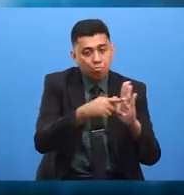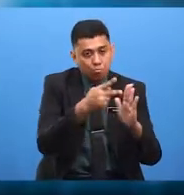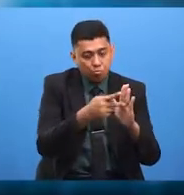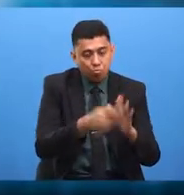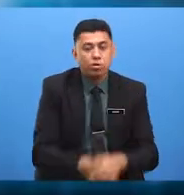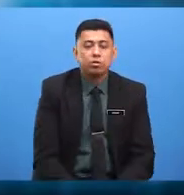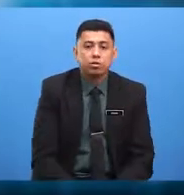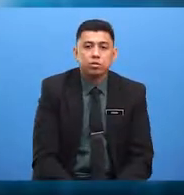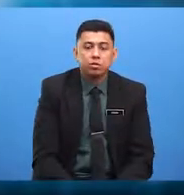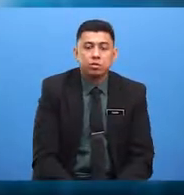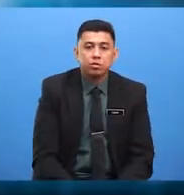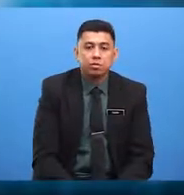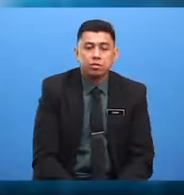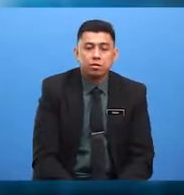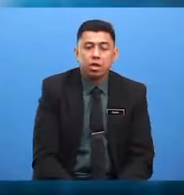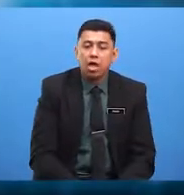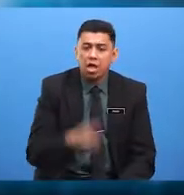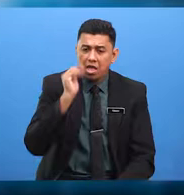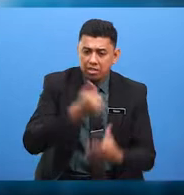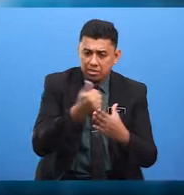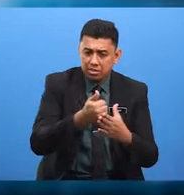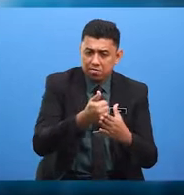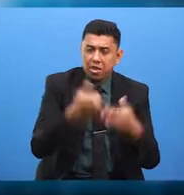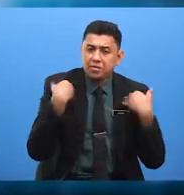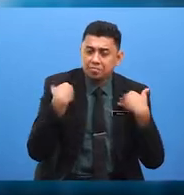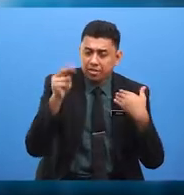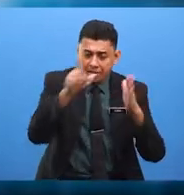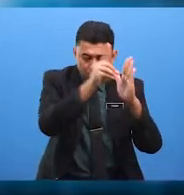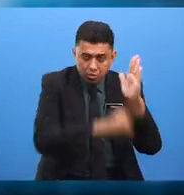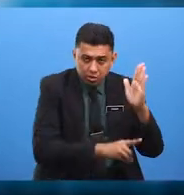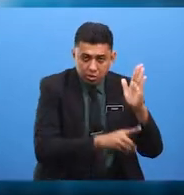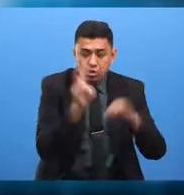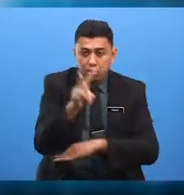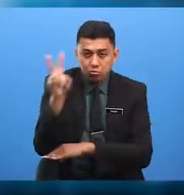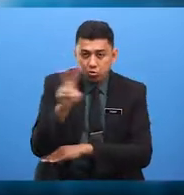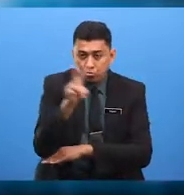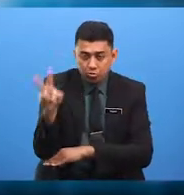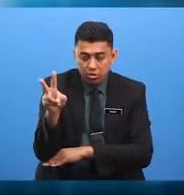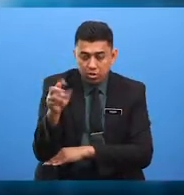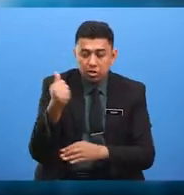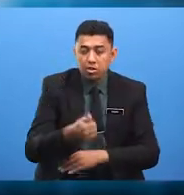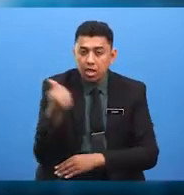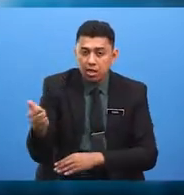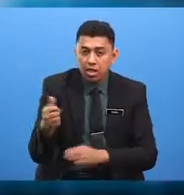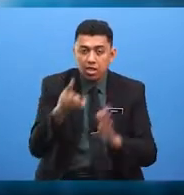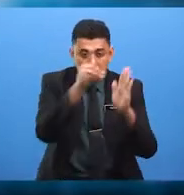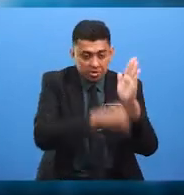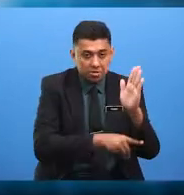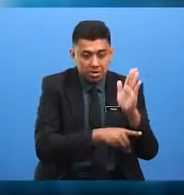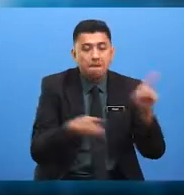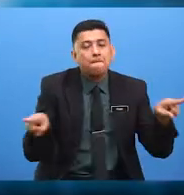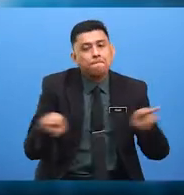sewaktu berlakunya inflasi atau kemelesetan ekonomi bagi kedua-duanya alat dasar tersebut adalah